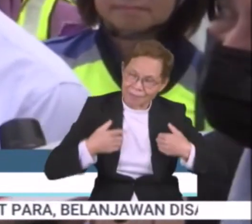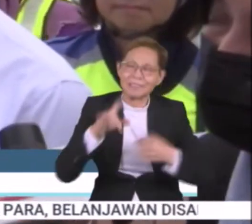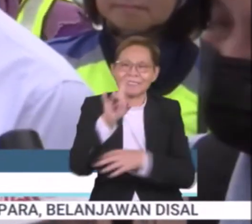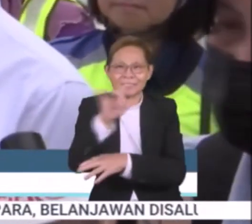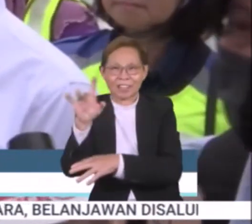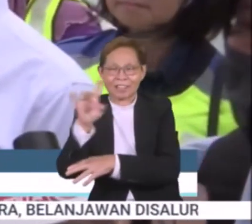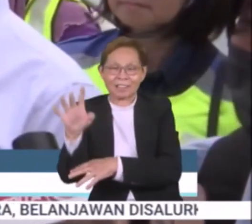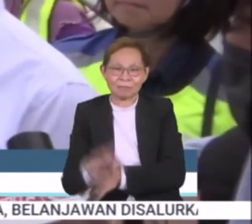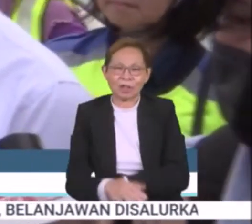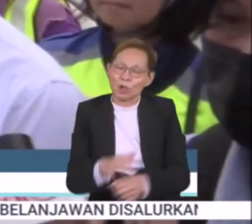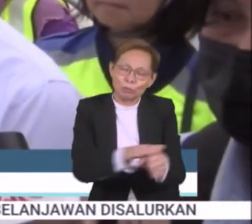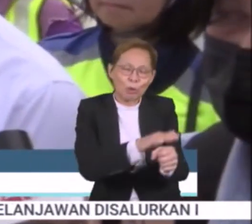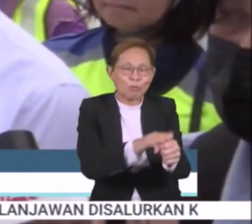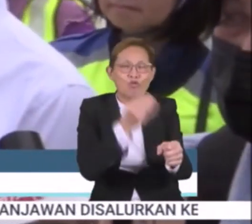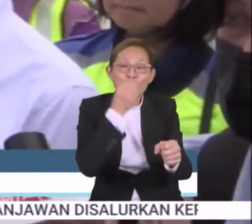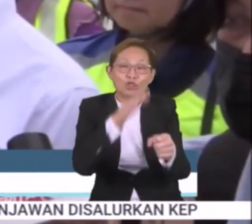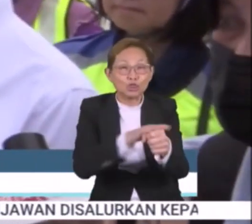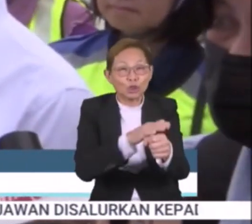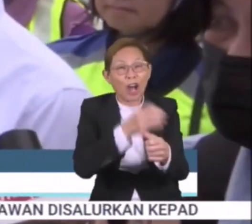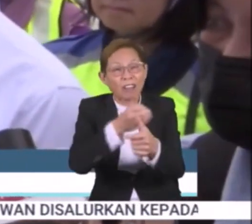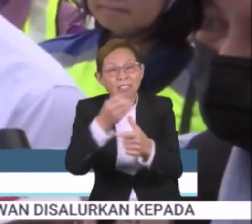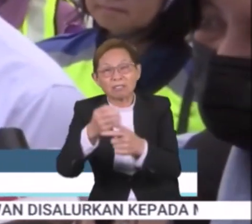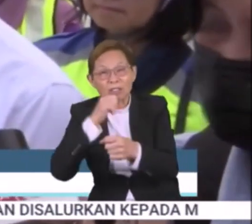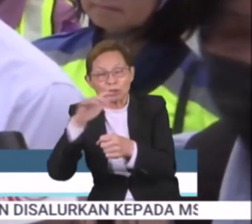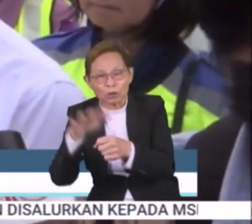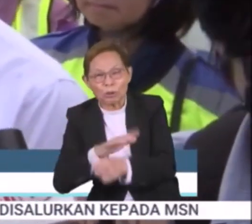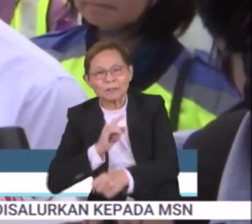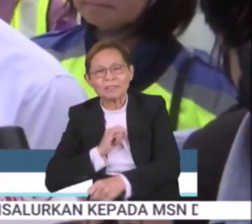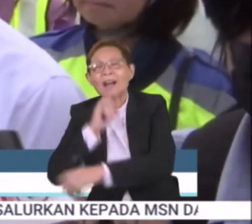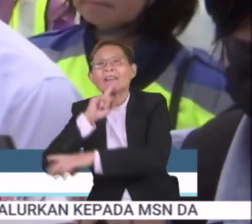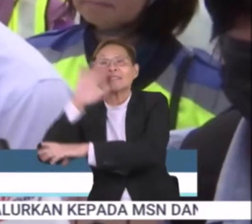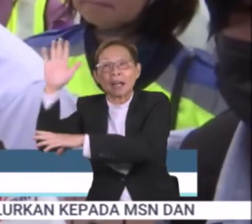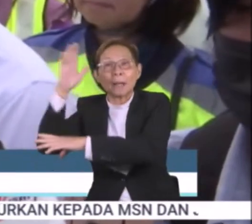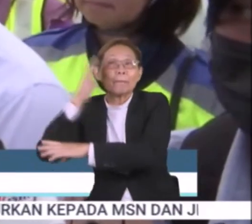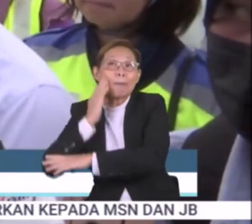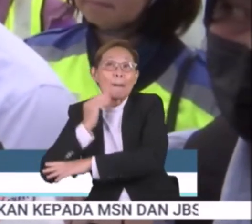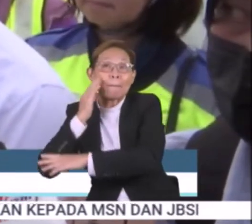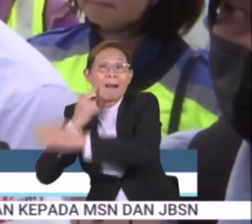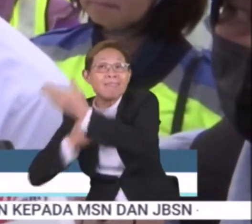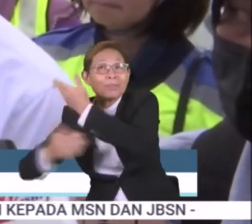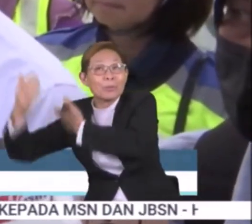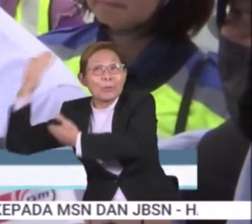insyaAllah. Mencukupi atau tidak saya yakin. Berkaitan